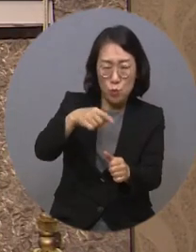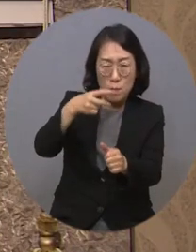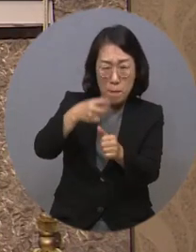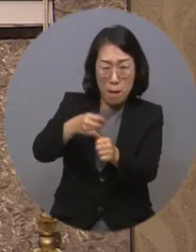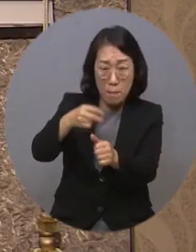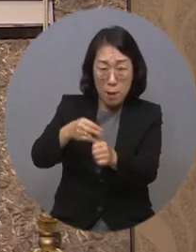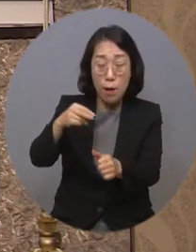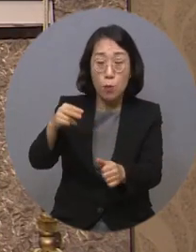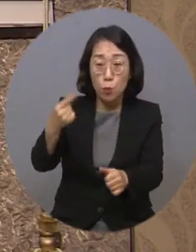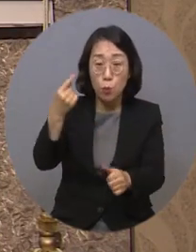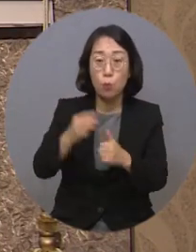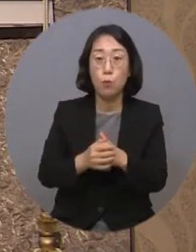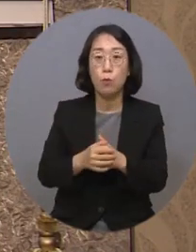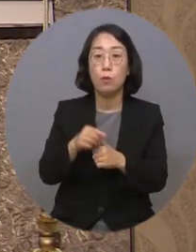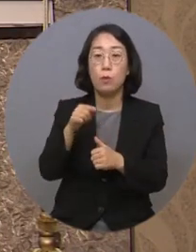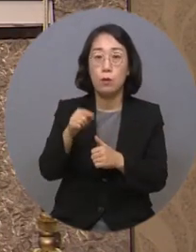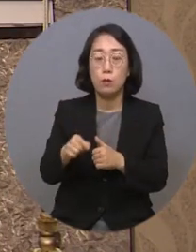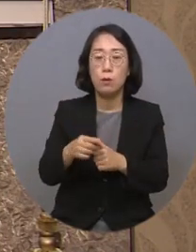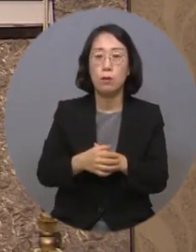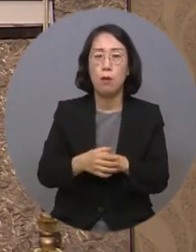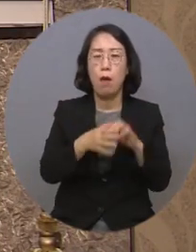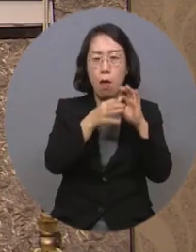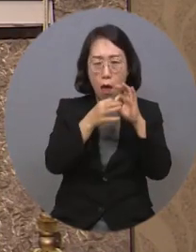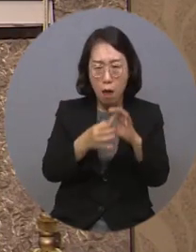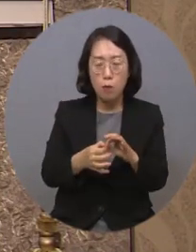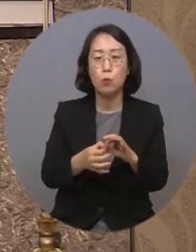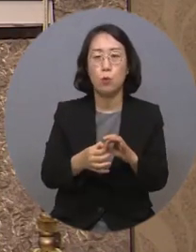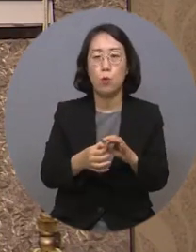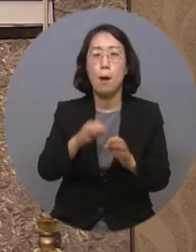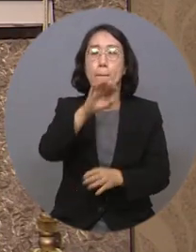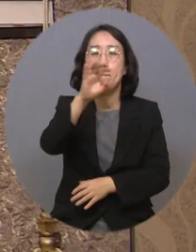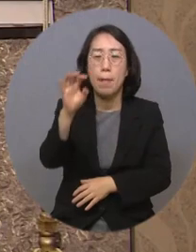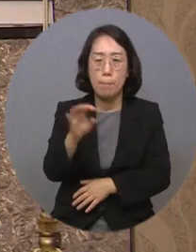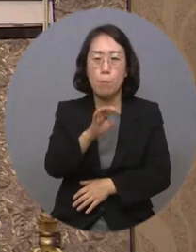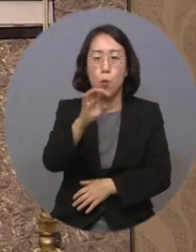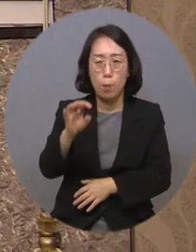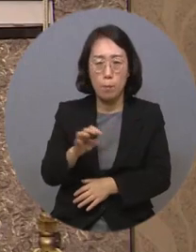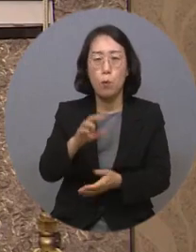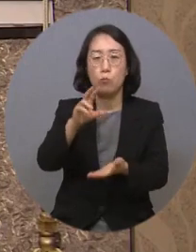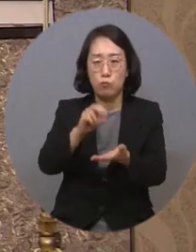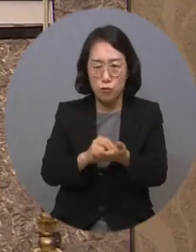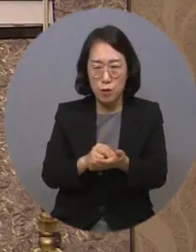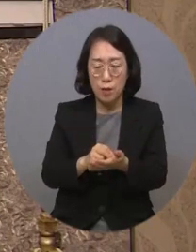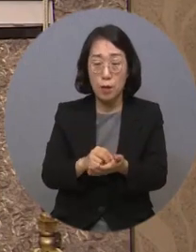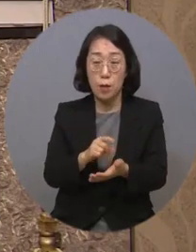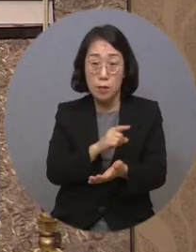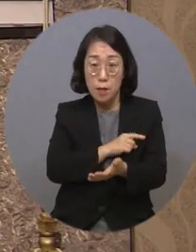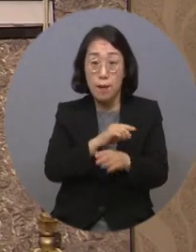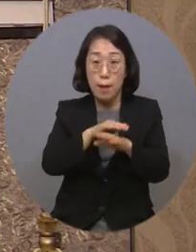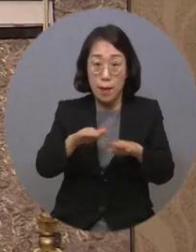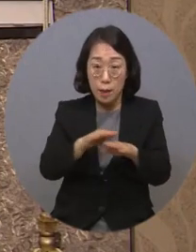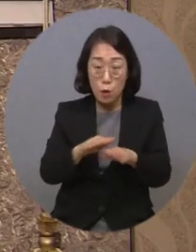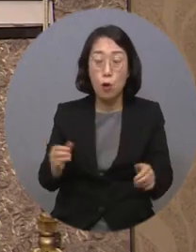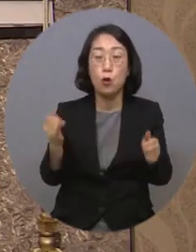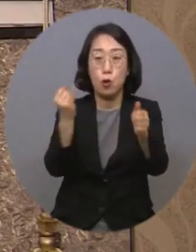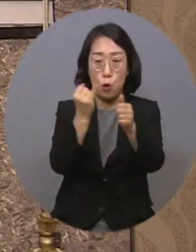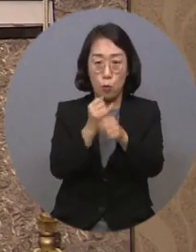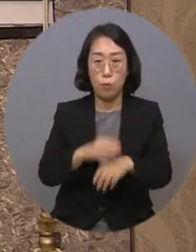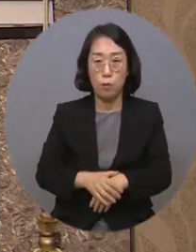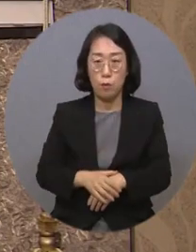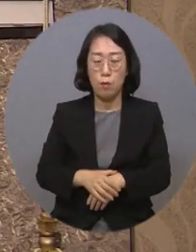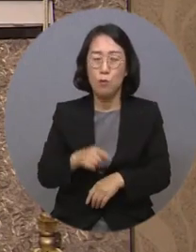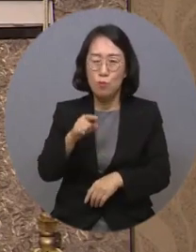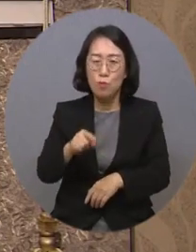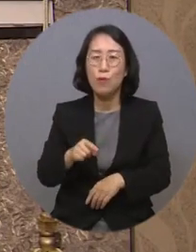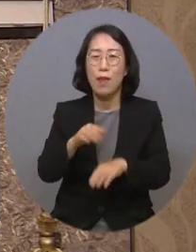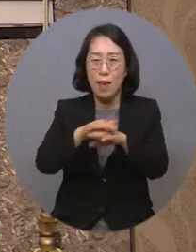해도 현문제는 이 문제는 계속 쳇바퀴 돌듯이 되풀이 되더라고요. 그래서 아, 결혼밖에 답이 없다. 물론 성 문제를 해결하기 위해서 결혼을 하는